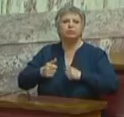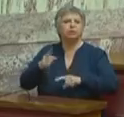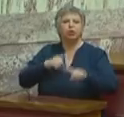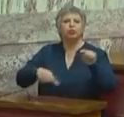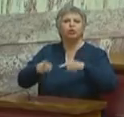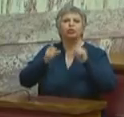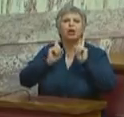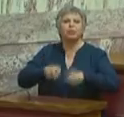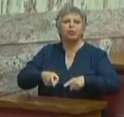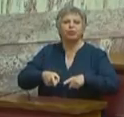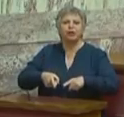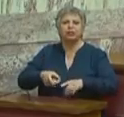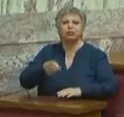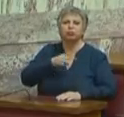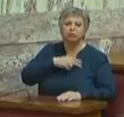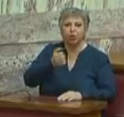της αρμοδιότητας?